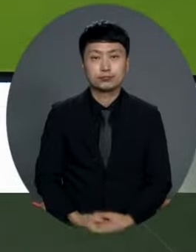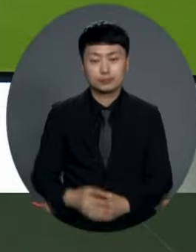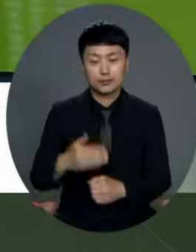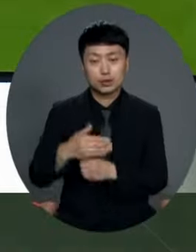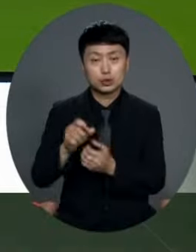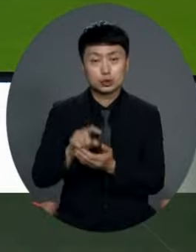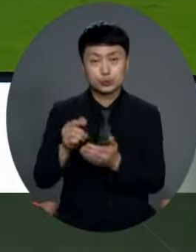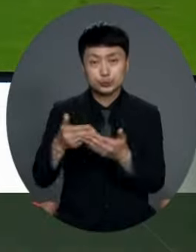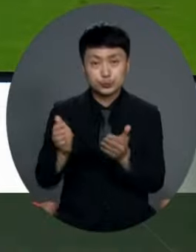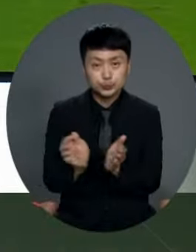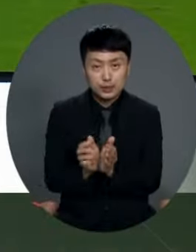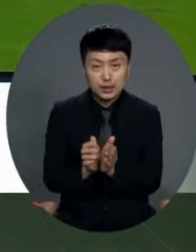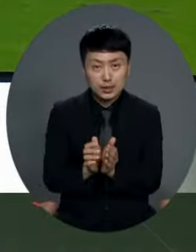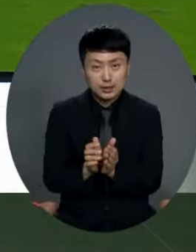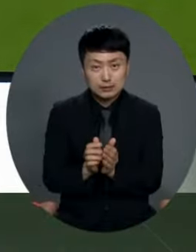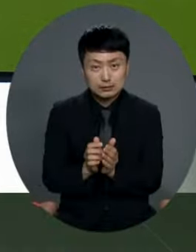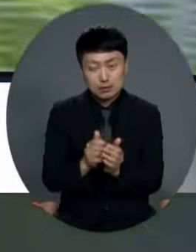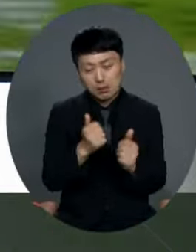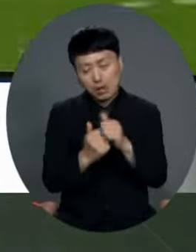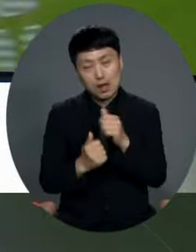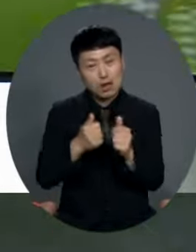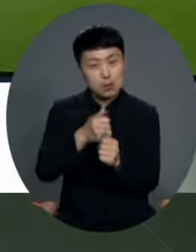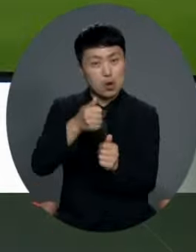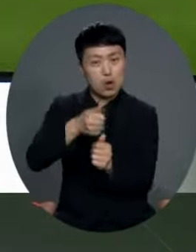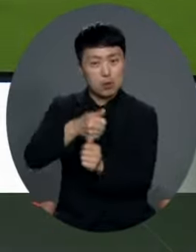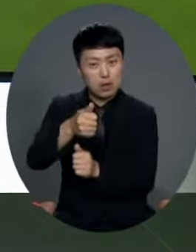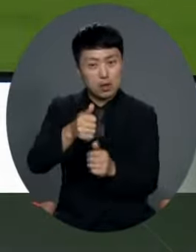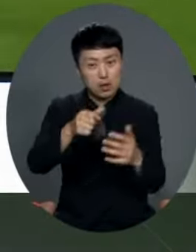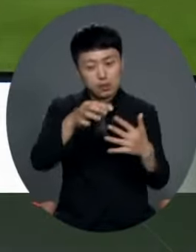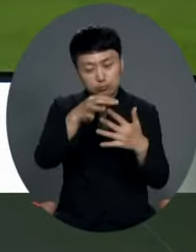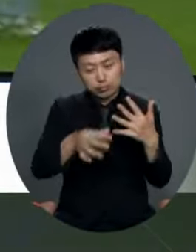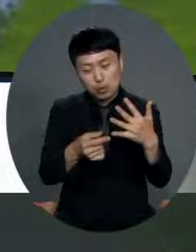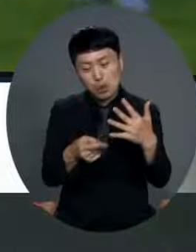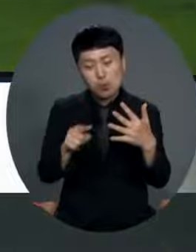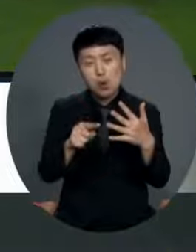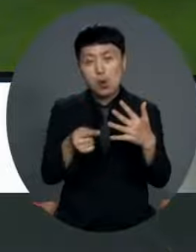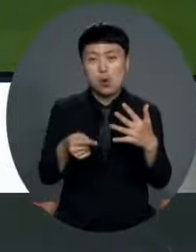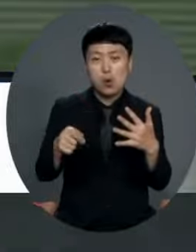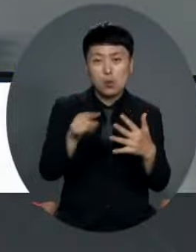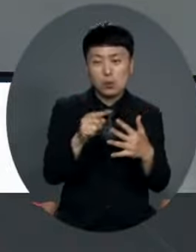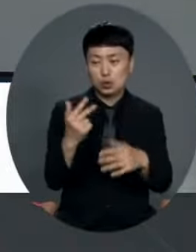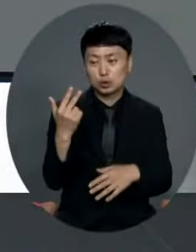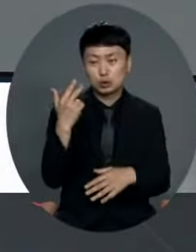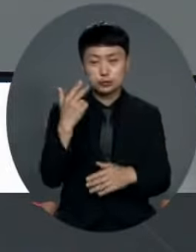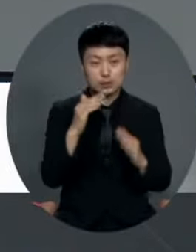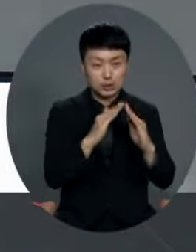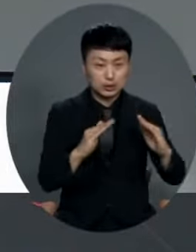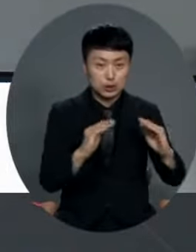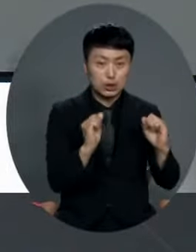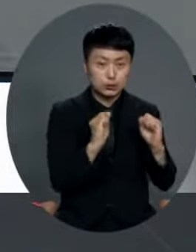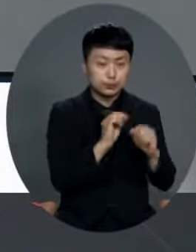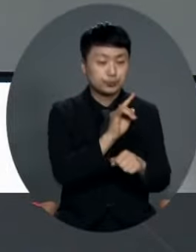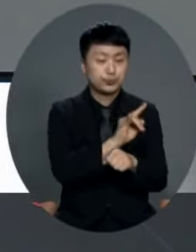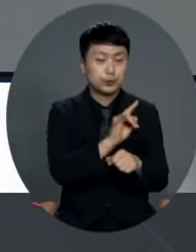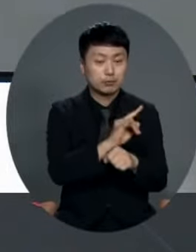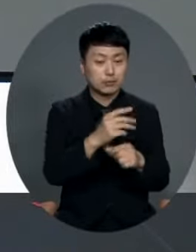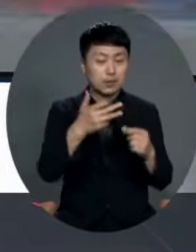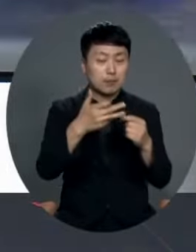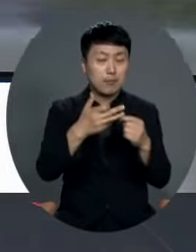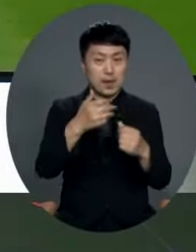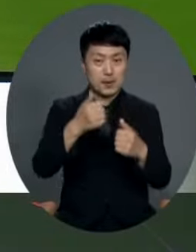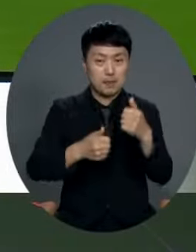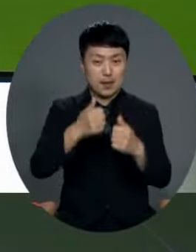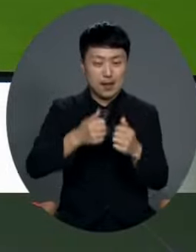대구FC가 연패 뒤 다시 연승의 흐름을 타고 강등권 탈출에 성공했습니다. 지난 주말 전북 현대와의 홈 18라운드에서